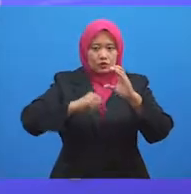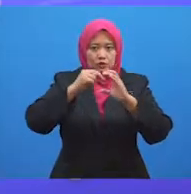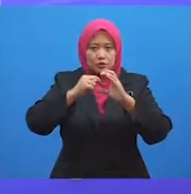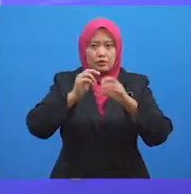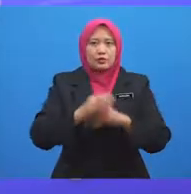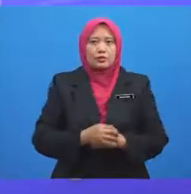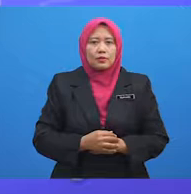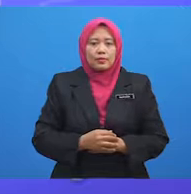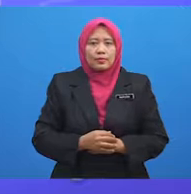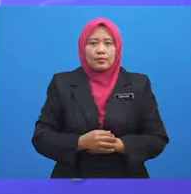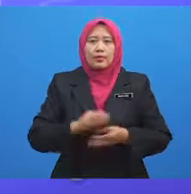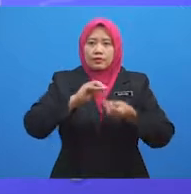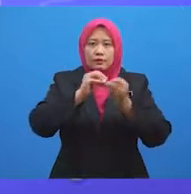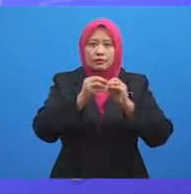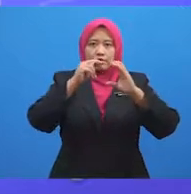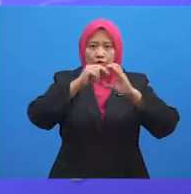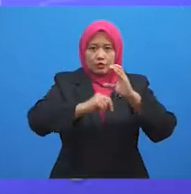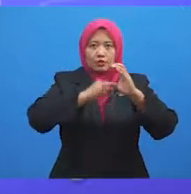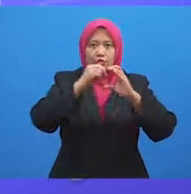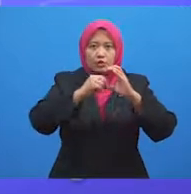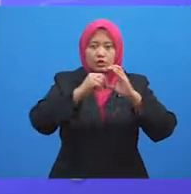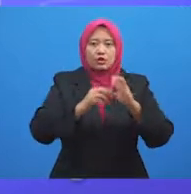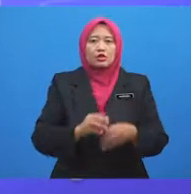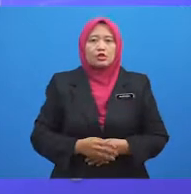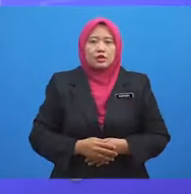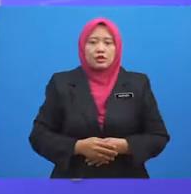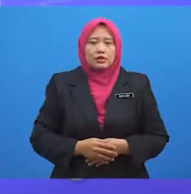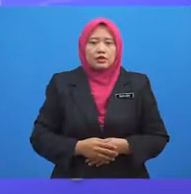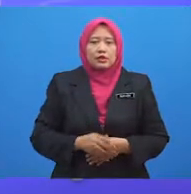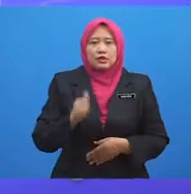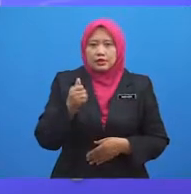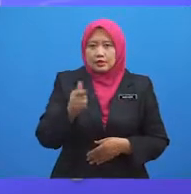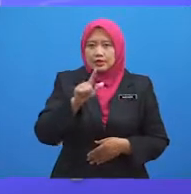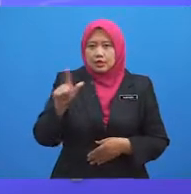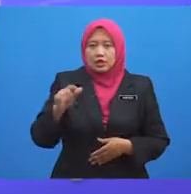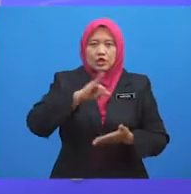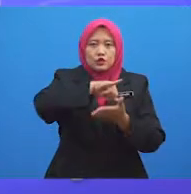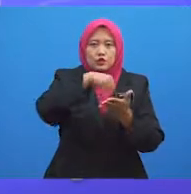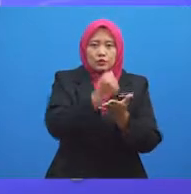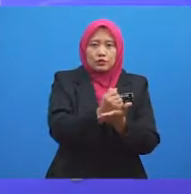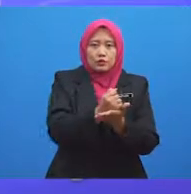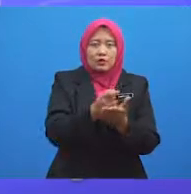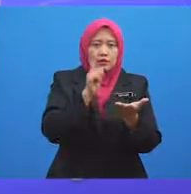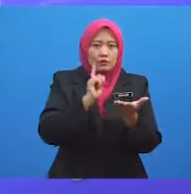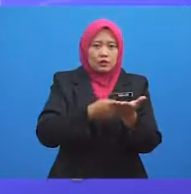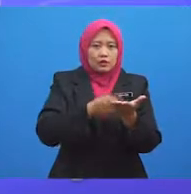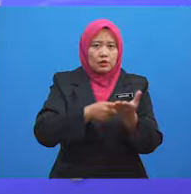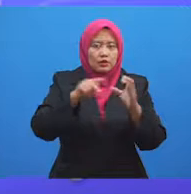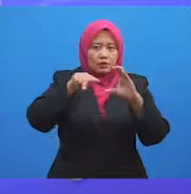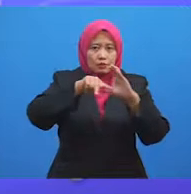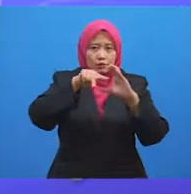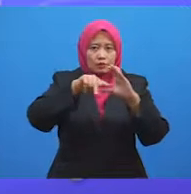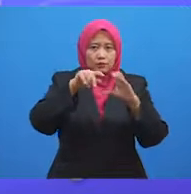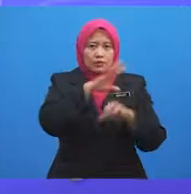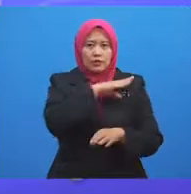Nombor nukleon ialah jumlah bilangan proton dan bilangan neutron dalam nukleus